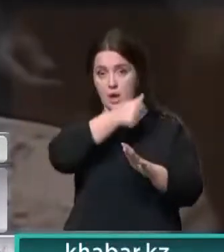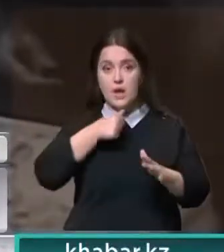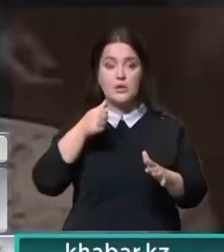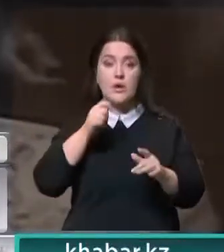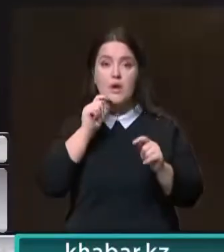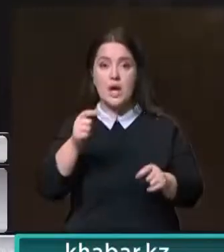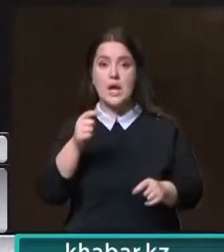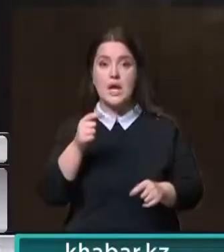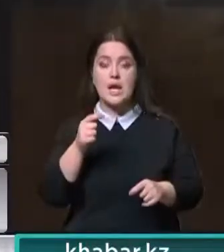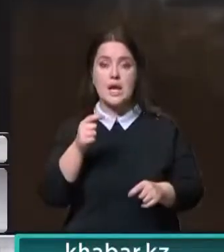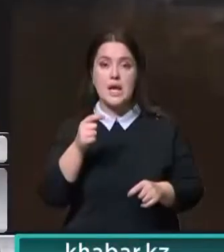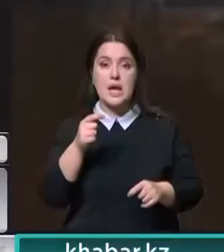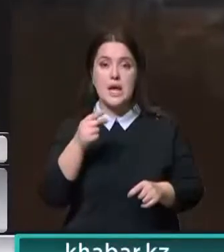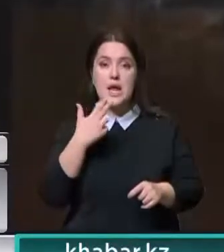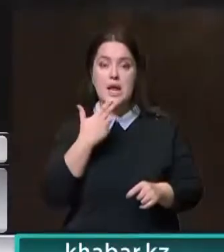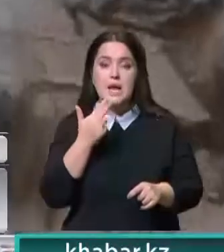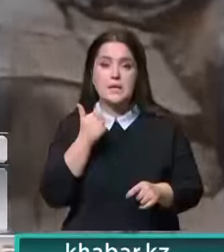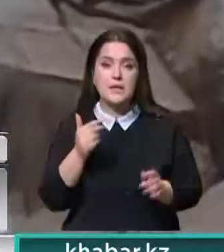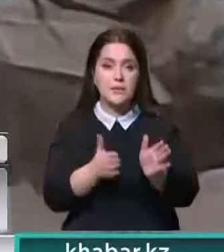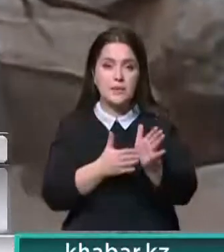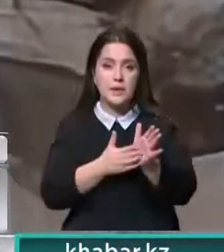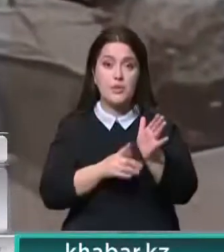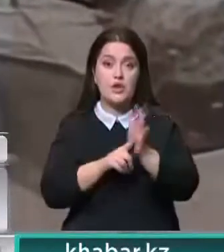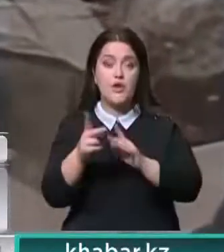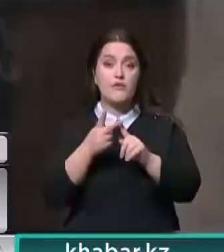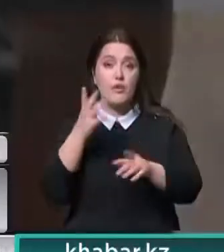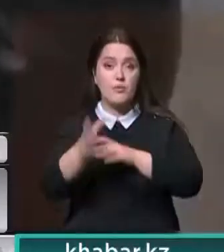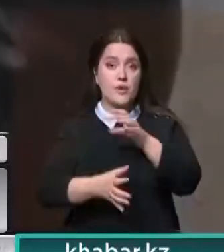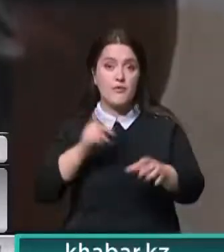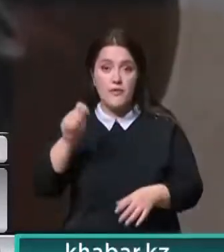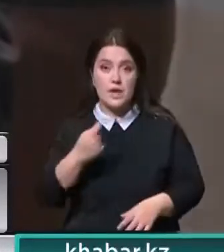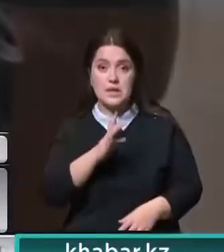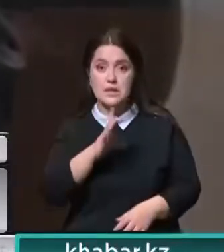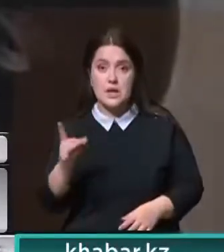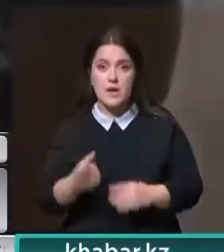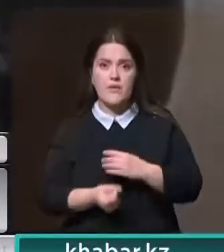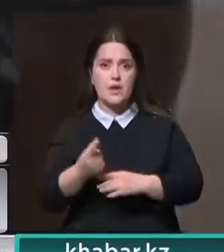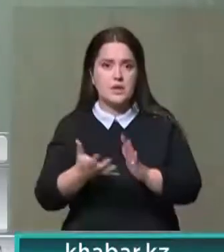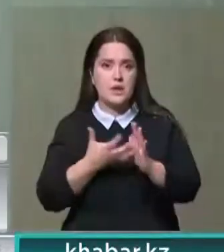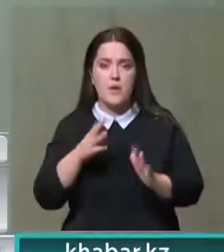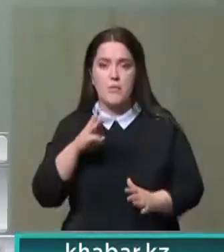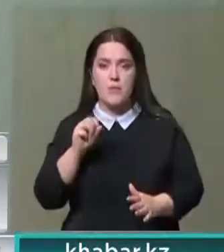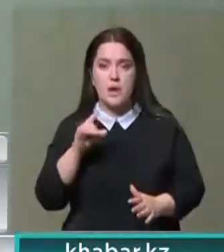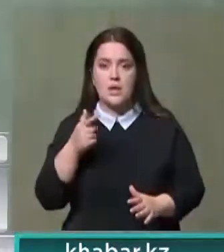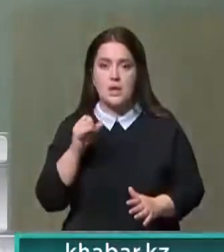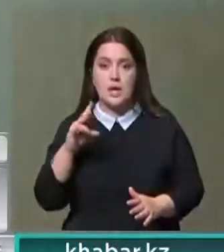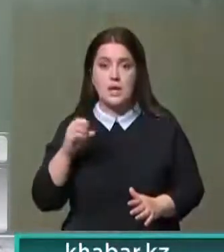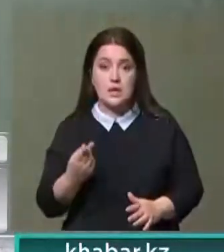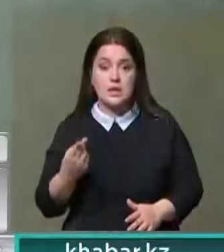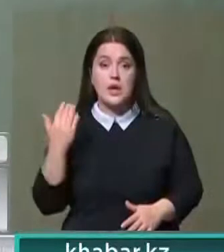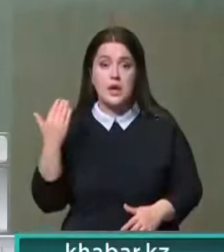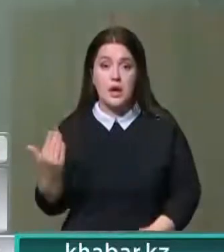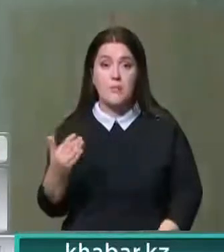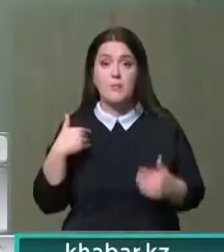ученых наградили Ленинской премией, а в начале Второй мировой в СССР возник острейший дефицит марганца, и